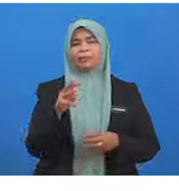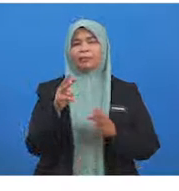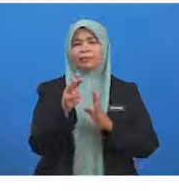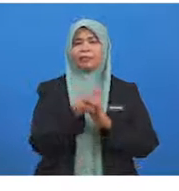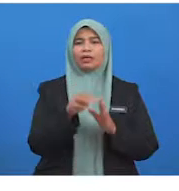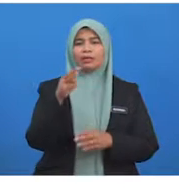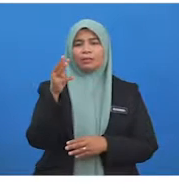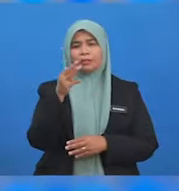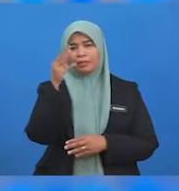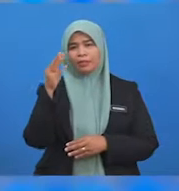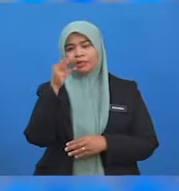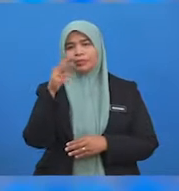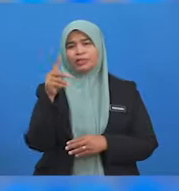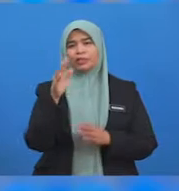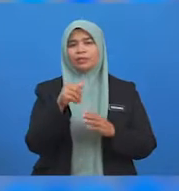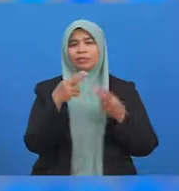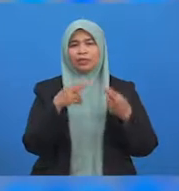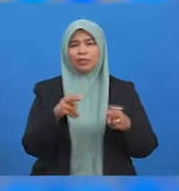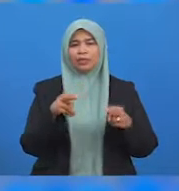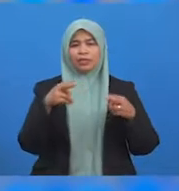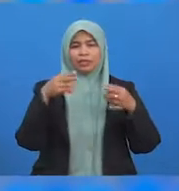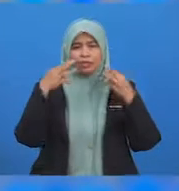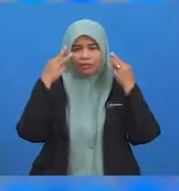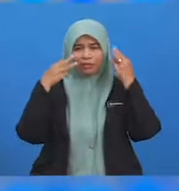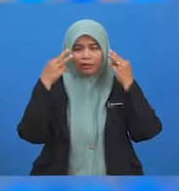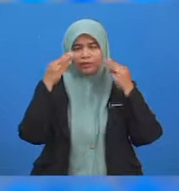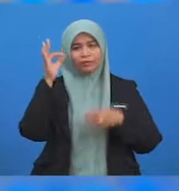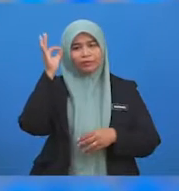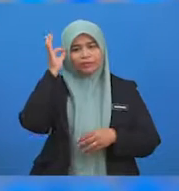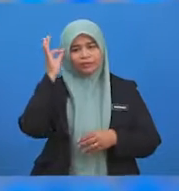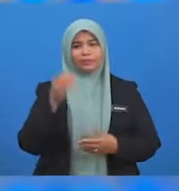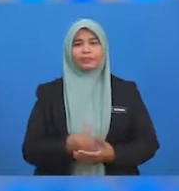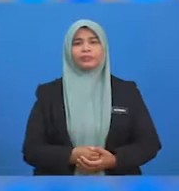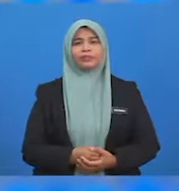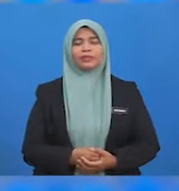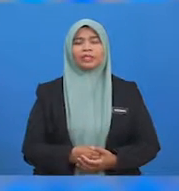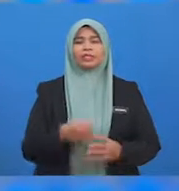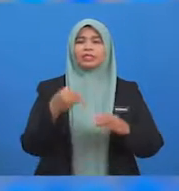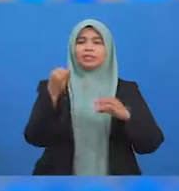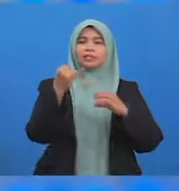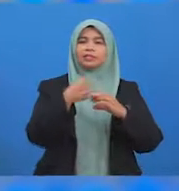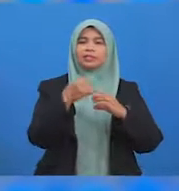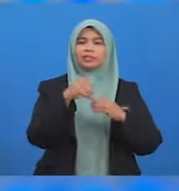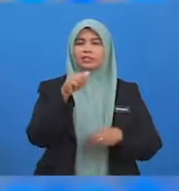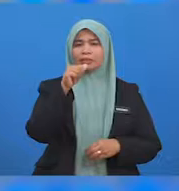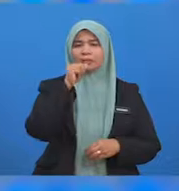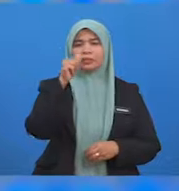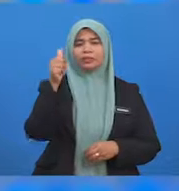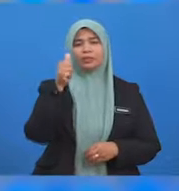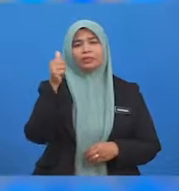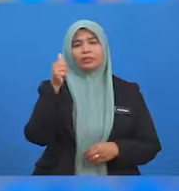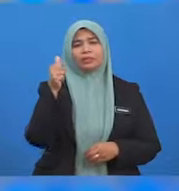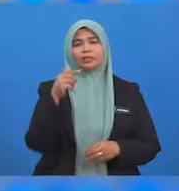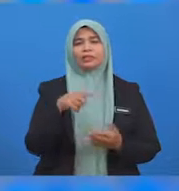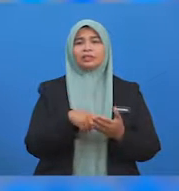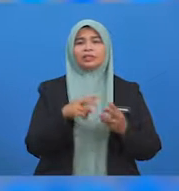berfikir. Jenayah minum arak ini sangat beratkan murid-murid. Hampir saban hari kita melihat di